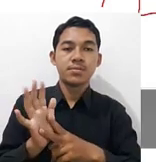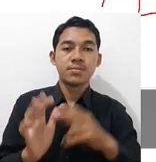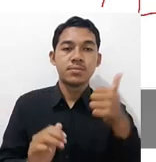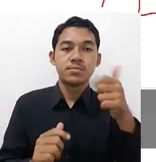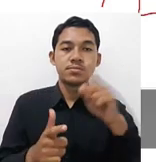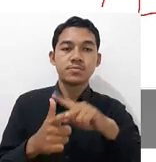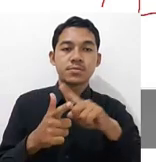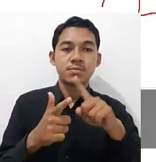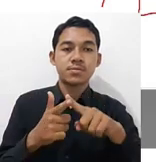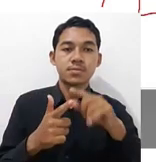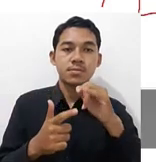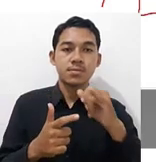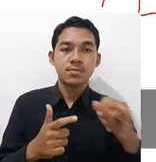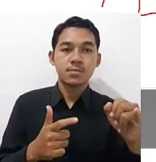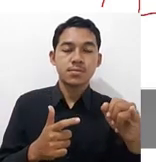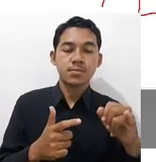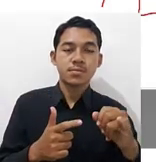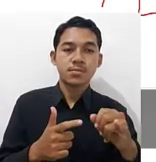Nah, kemudian